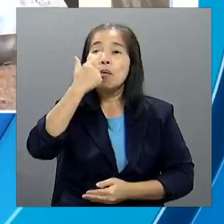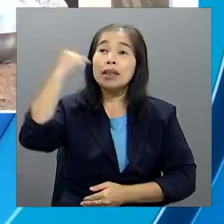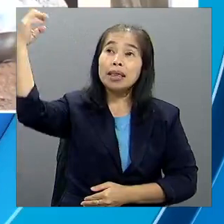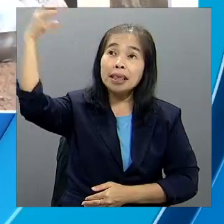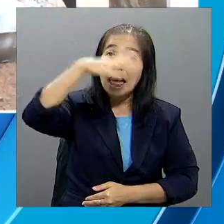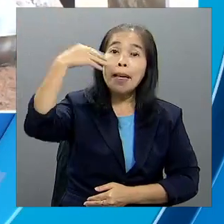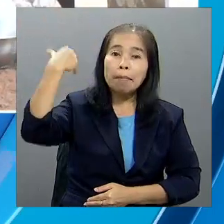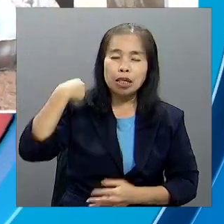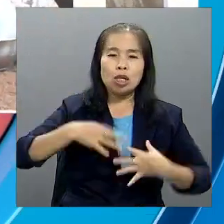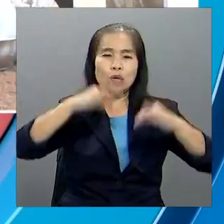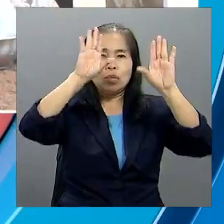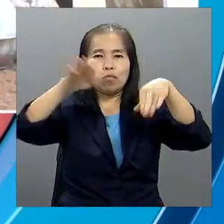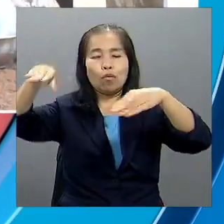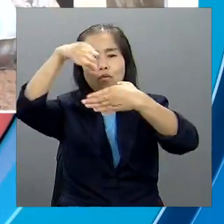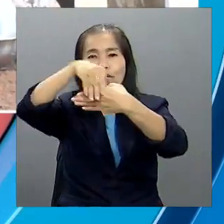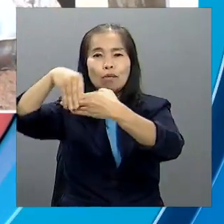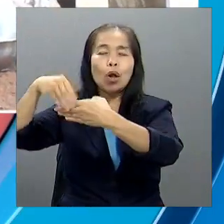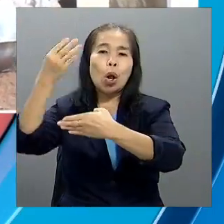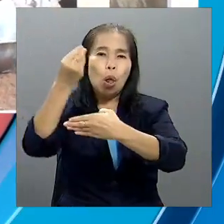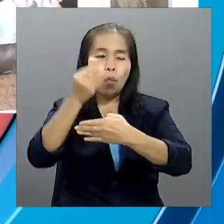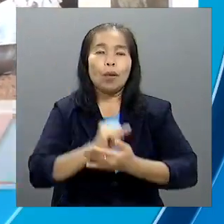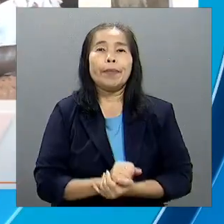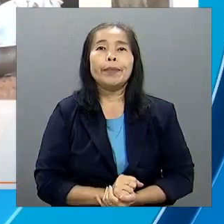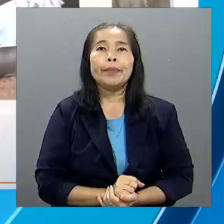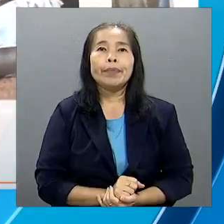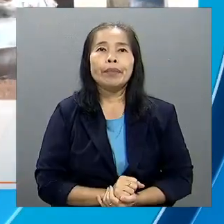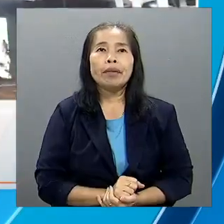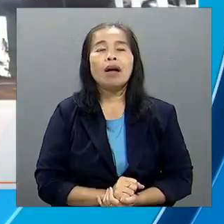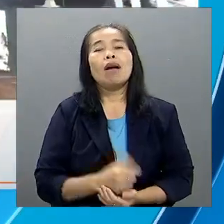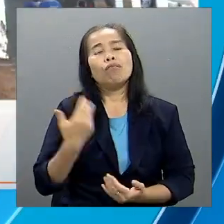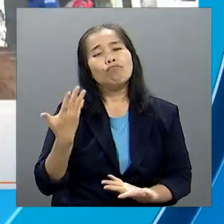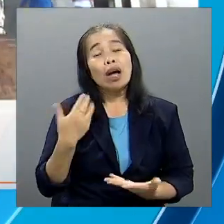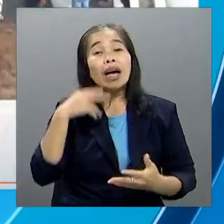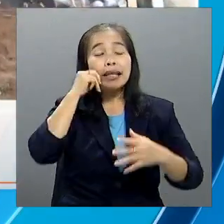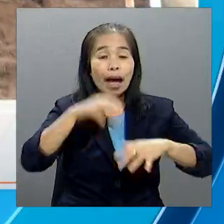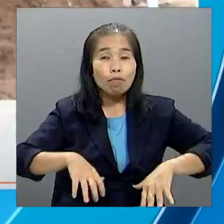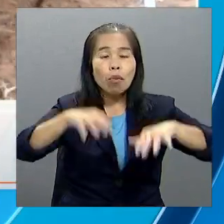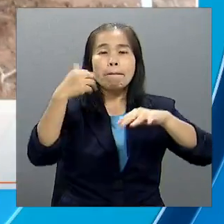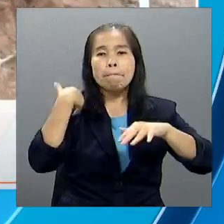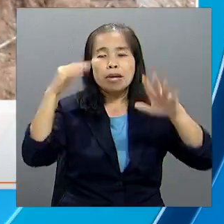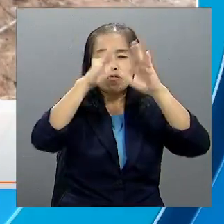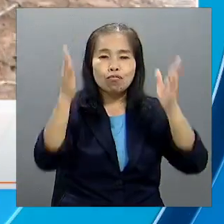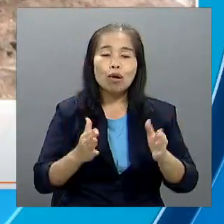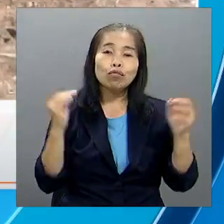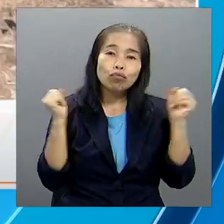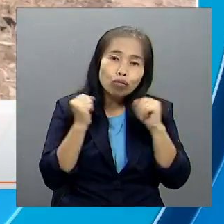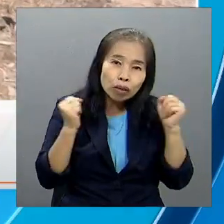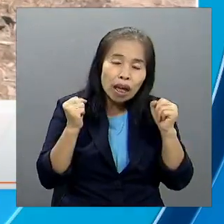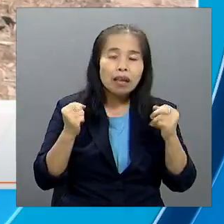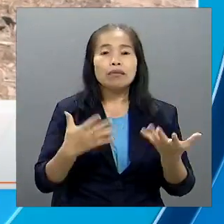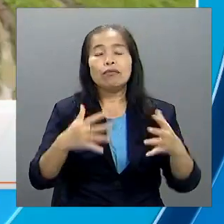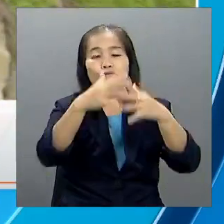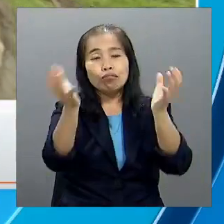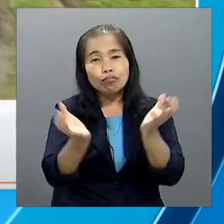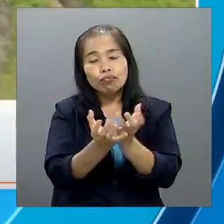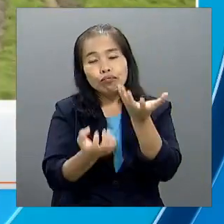การจัดการหลังน้ำท่วมเนี่ยอาจจะรวมไปถึงเรื่องของเครื่องใช้ไฟฟ้าด้วยหรือเปล่า ที่ บางส่วนมันถูกน้ำท่วมแล้วหลายคนแบบเสียดาย เอ๊ะเรา เปิด